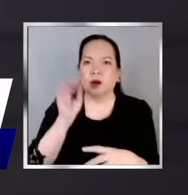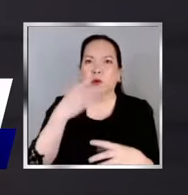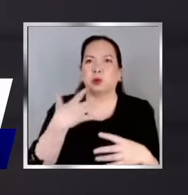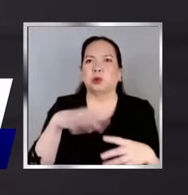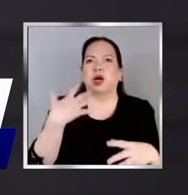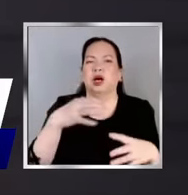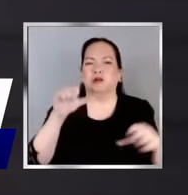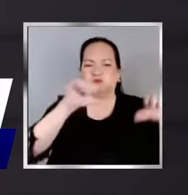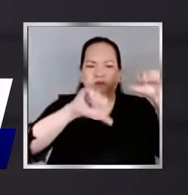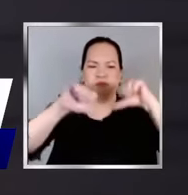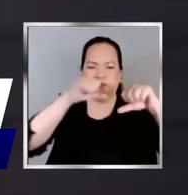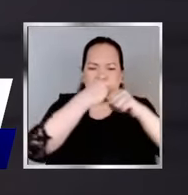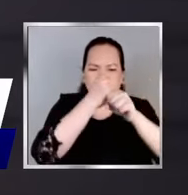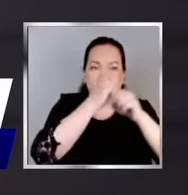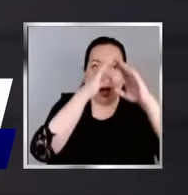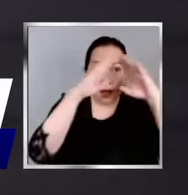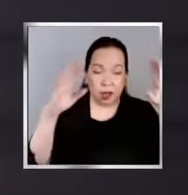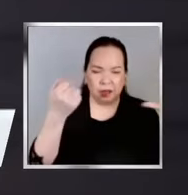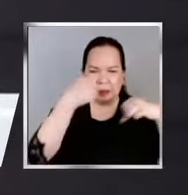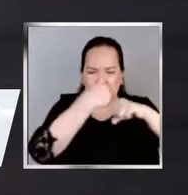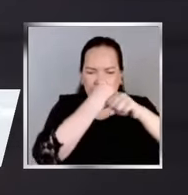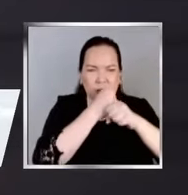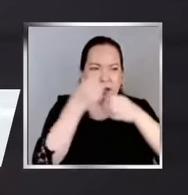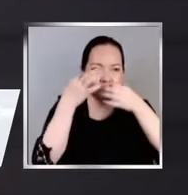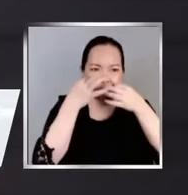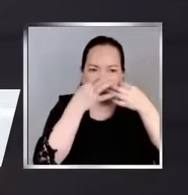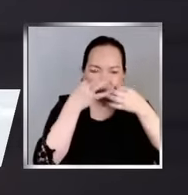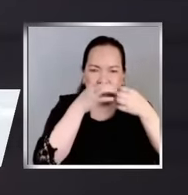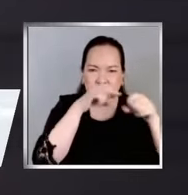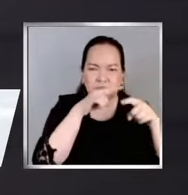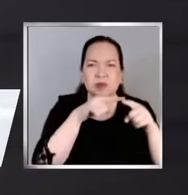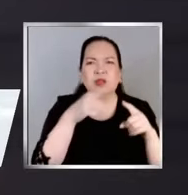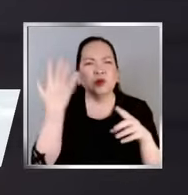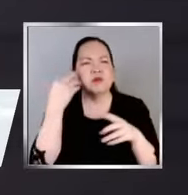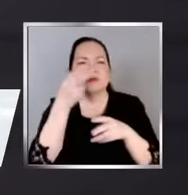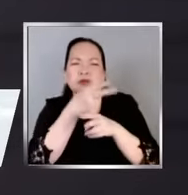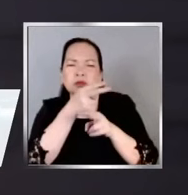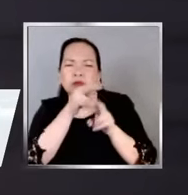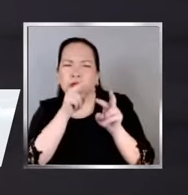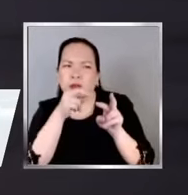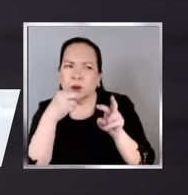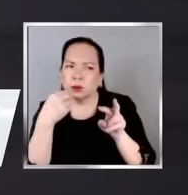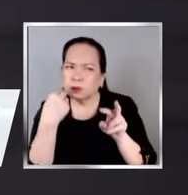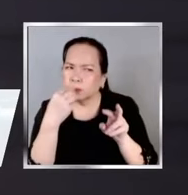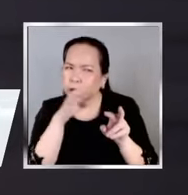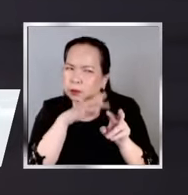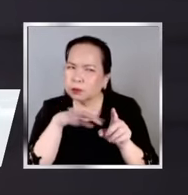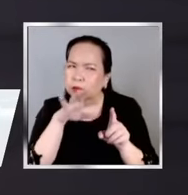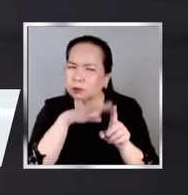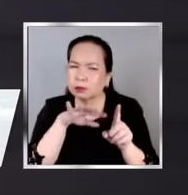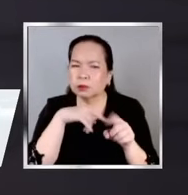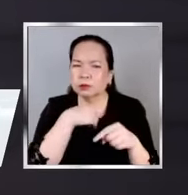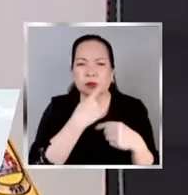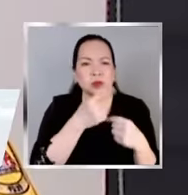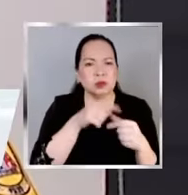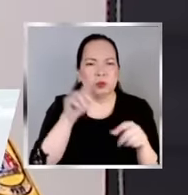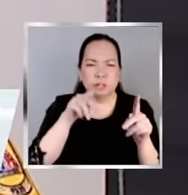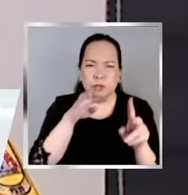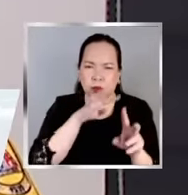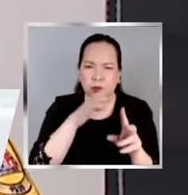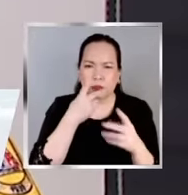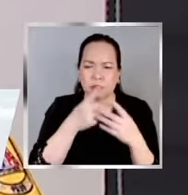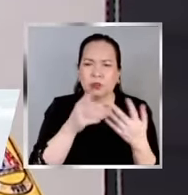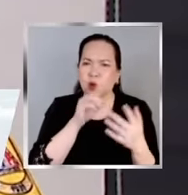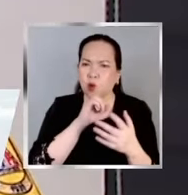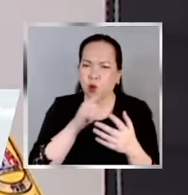Bahay na under surveillance for quite a while. Pagkatapos ang mga tao ay tinitingnan namin, mga gumagamit lahat. Nag-test buy